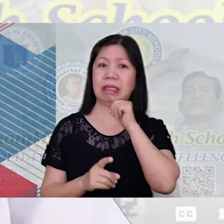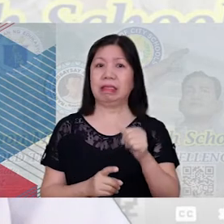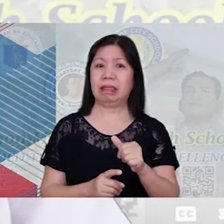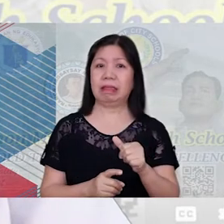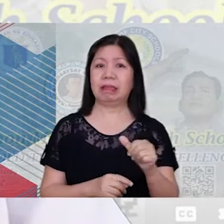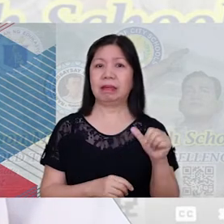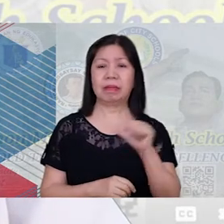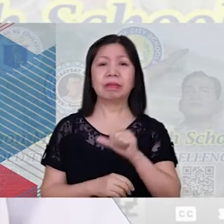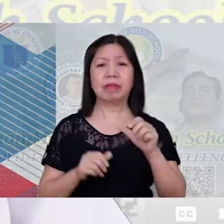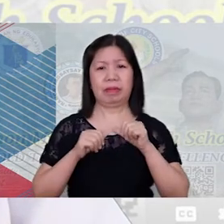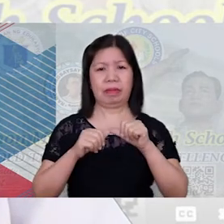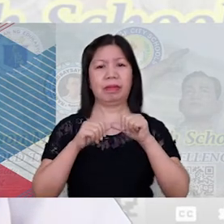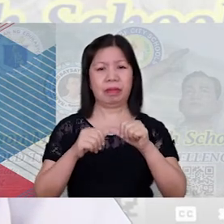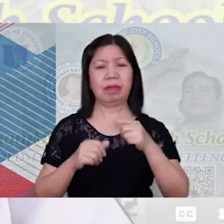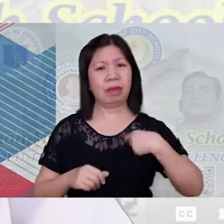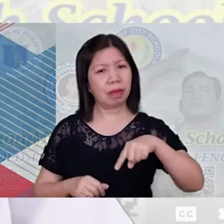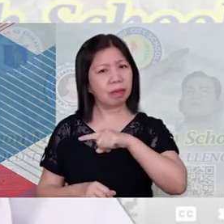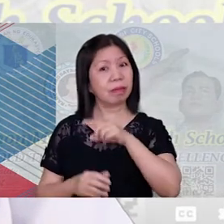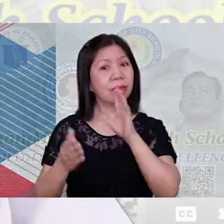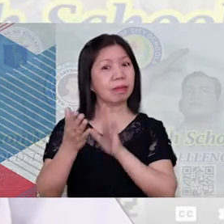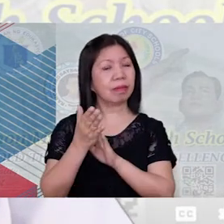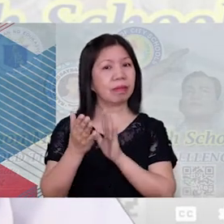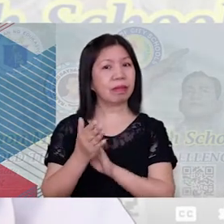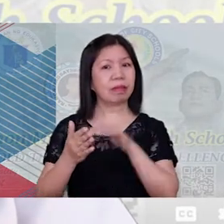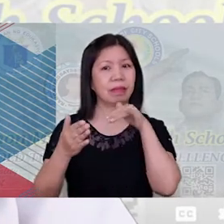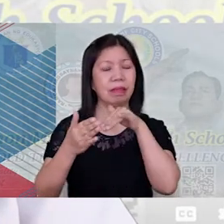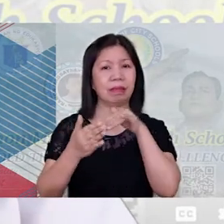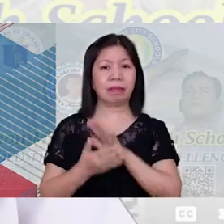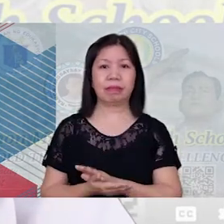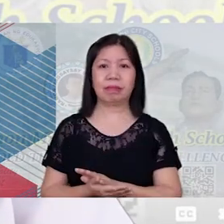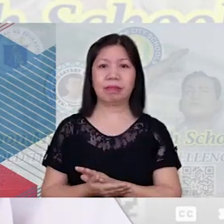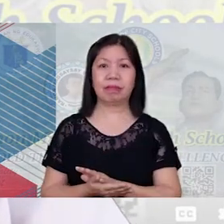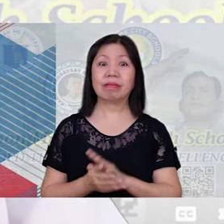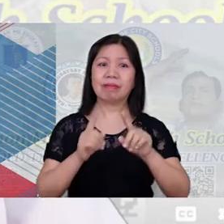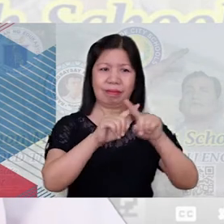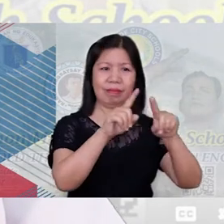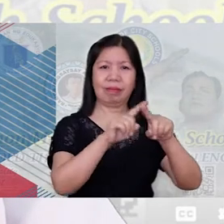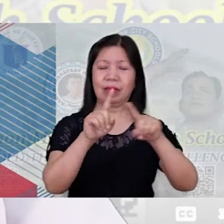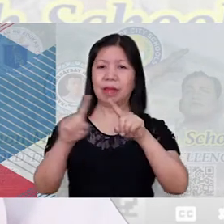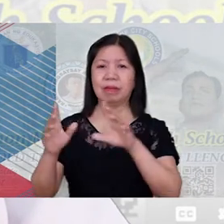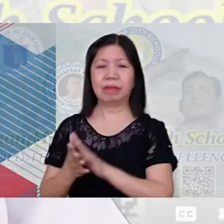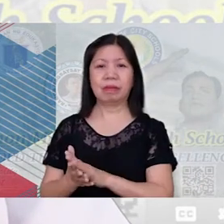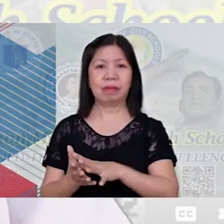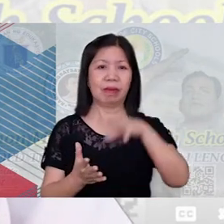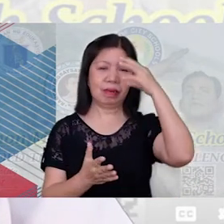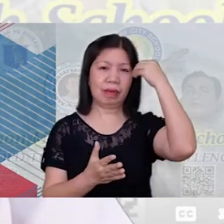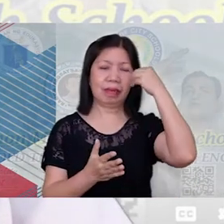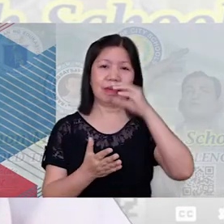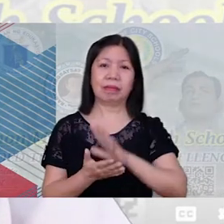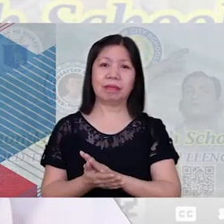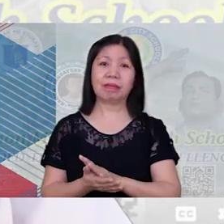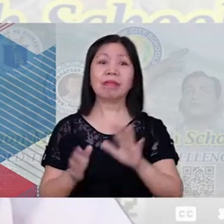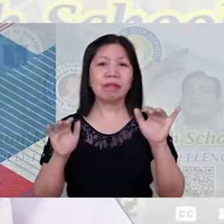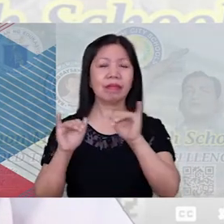nagpatinag upang may pagpatuloy ang ating pag-aaral. Umusbong ang iba't ibang learning delivery